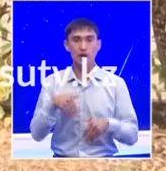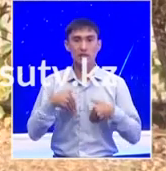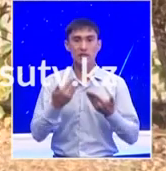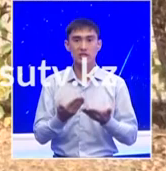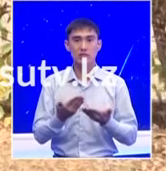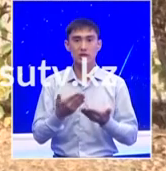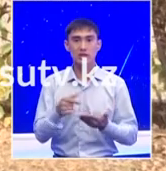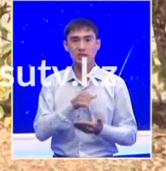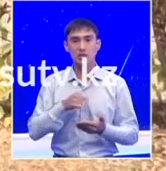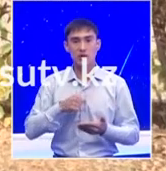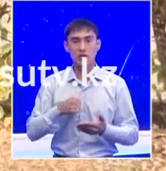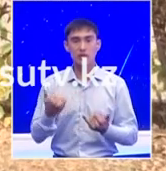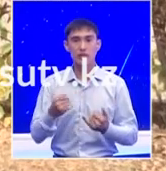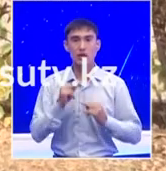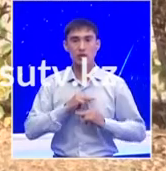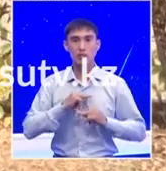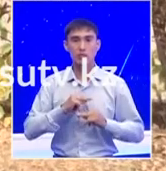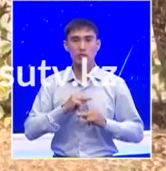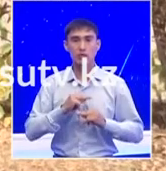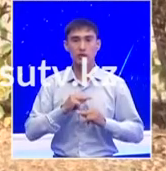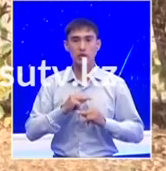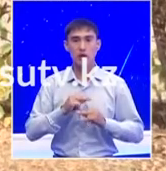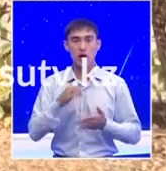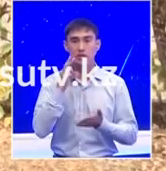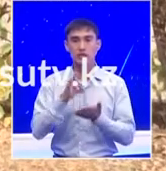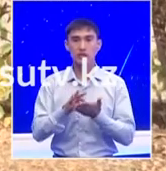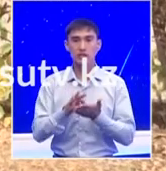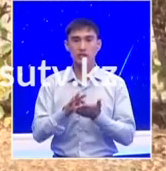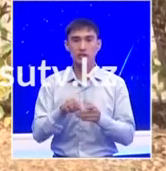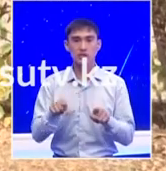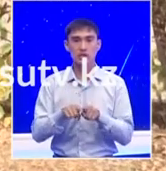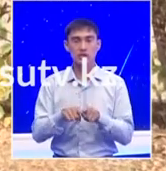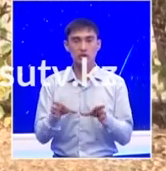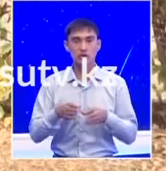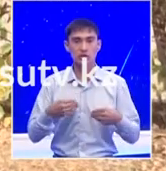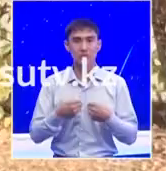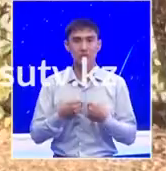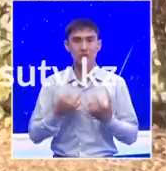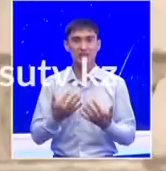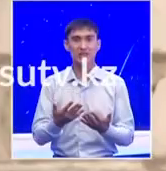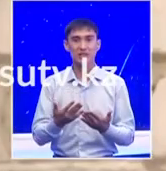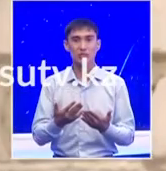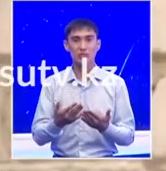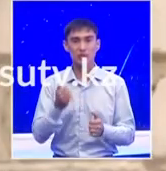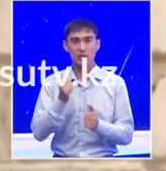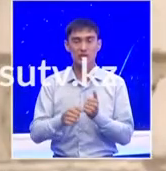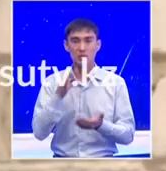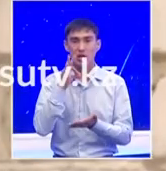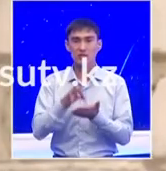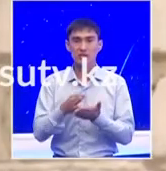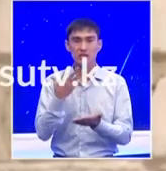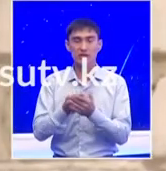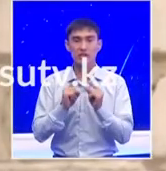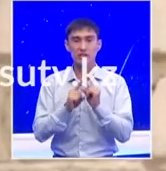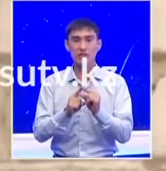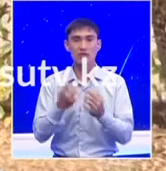он себя вел на работе, со всех требовал ответственности. Также у нас в семье он также требовал с каждого, чтобы каждый был ответственен за свои слова.